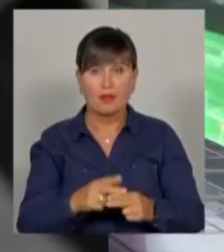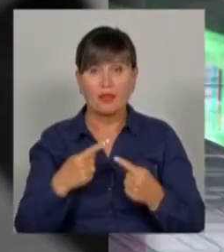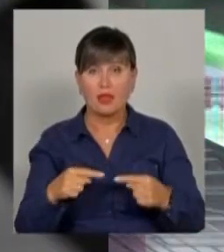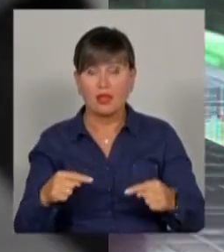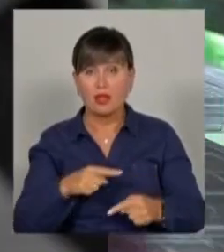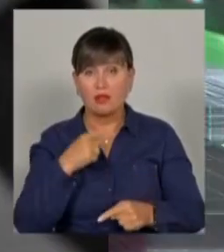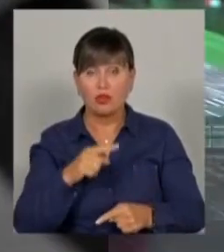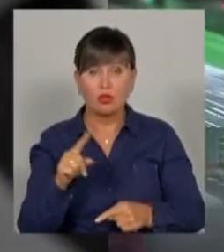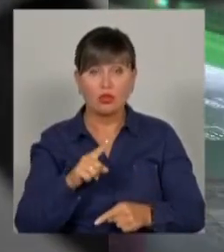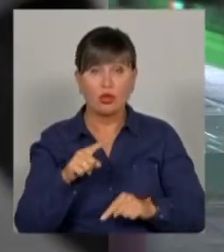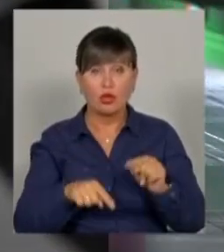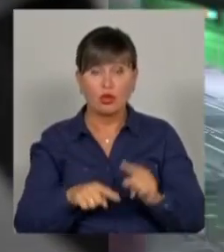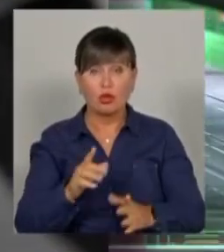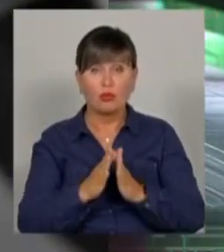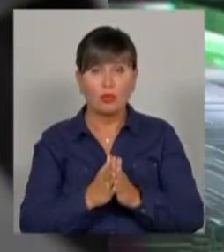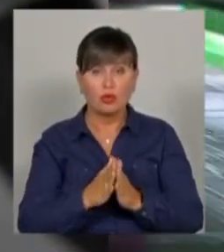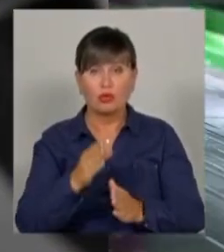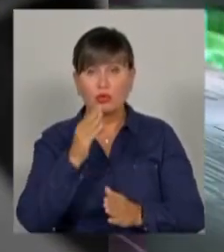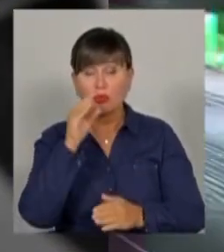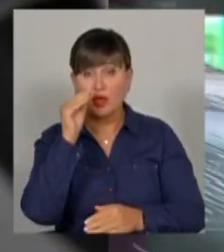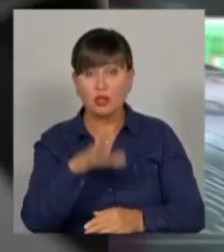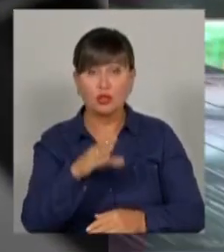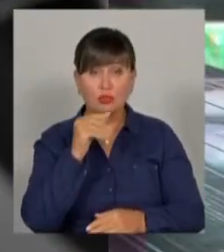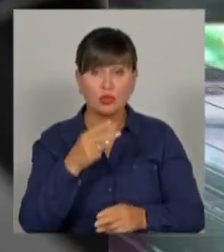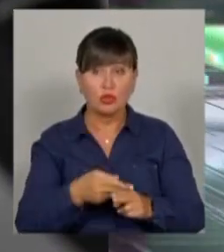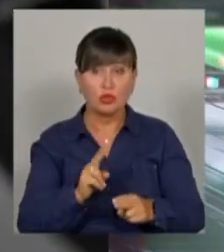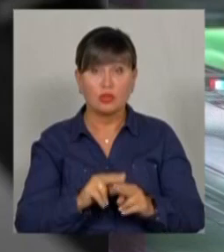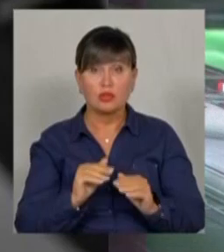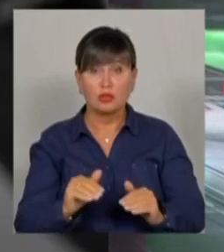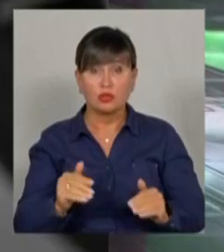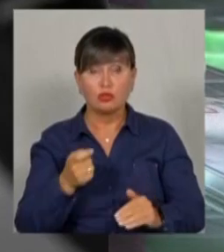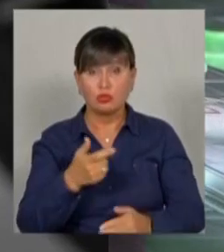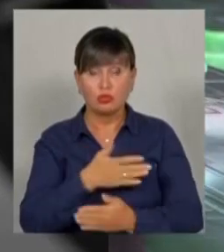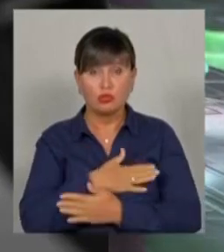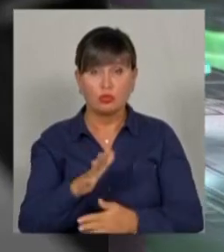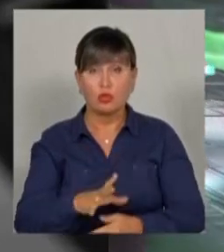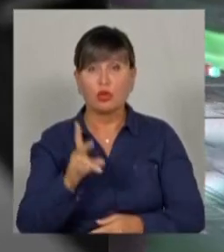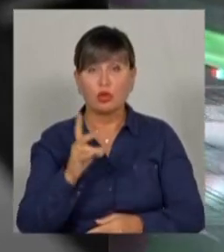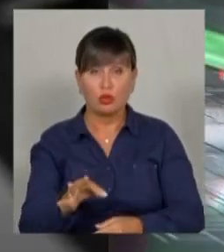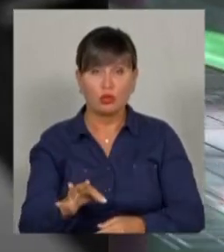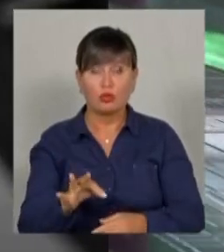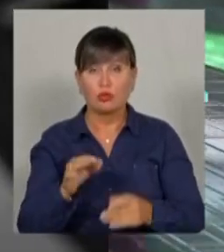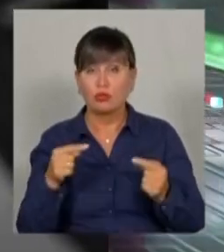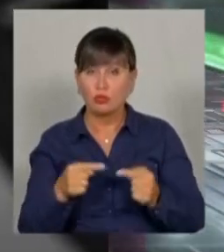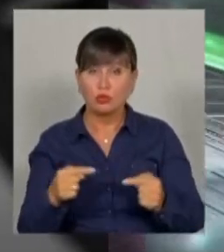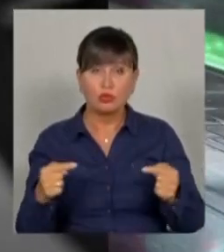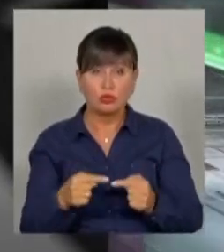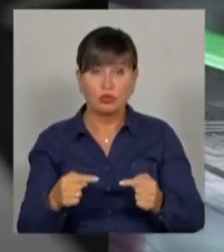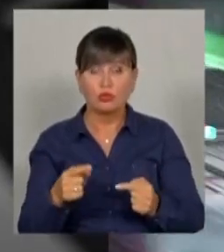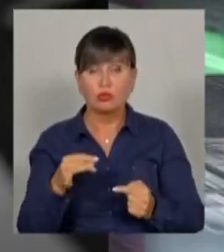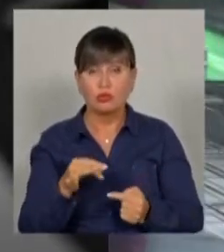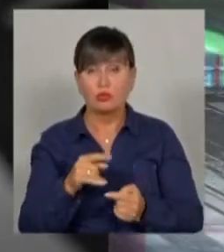Некоторые утверждают, что родственники простили мужчину, из-за которого дети едва не погибли. Однако, так ли это на самом деле,